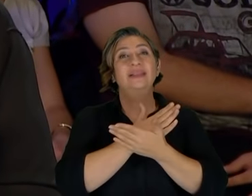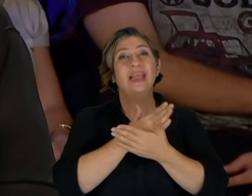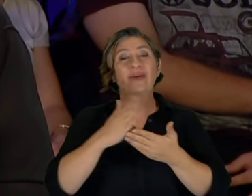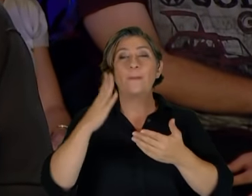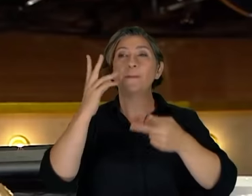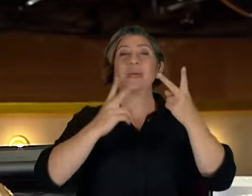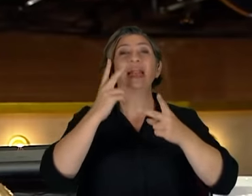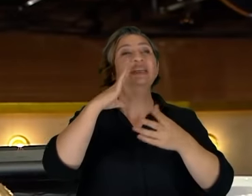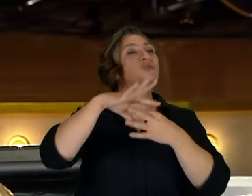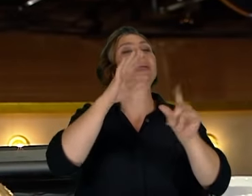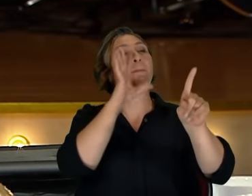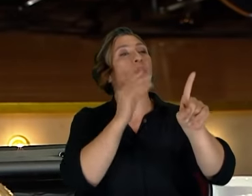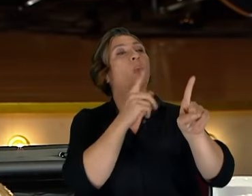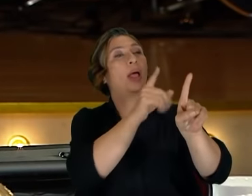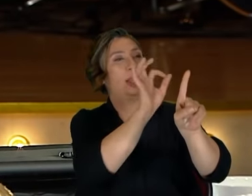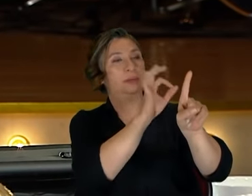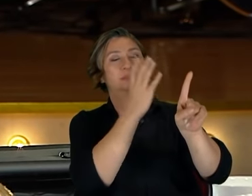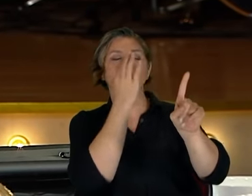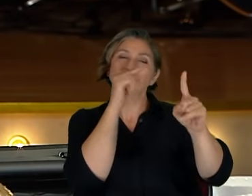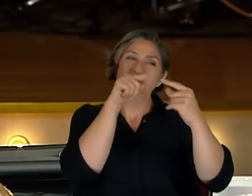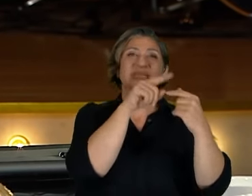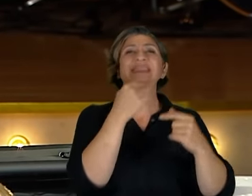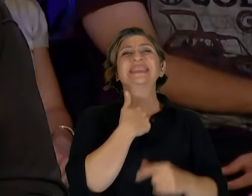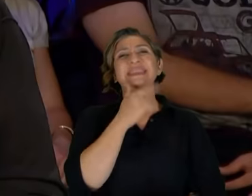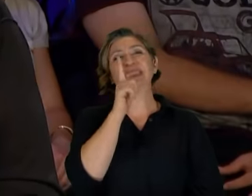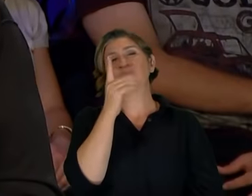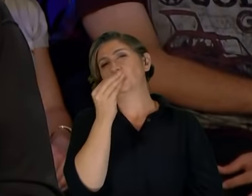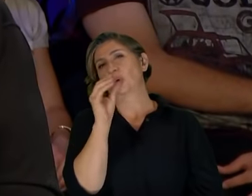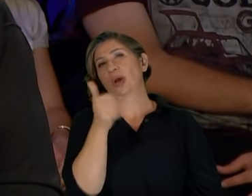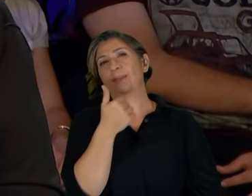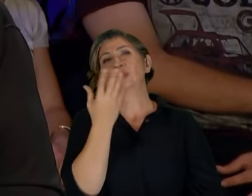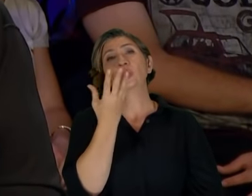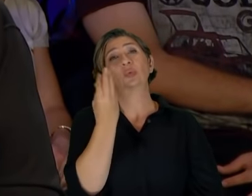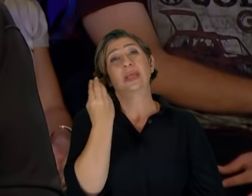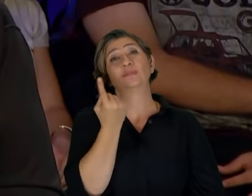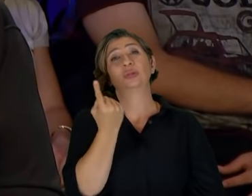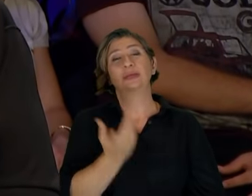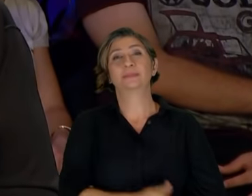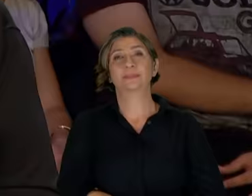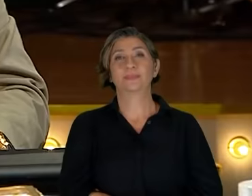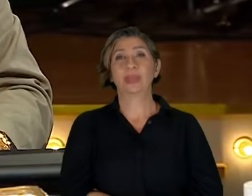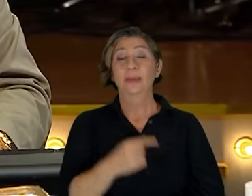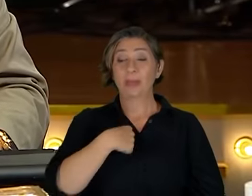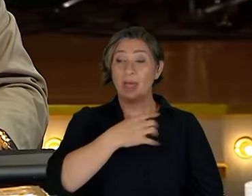belli kişileri konuşup çok önemli. Ses çok önemli bir şey tabii. Çok güzel bir şey. Ya benim